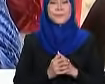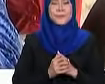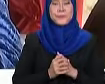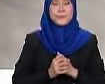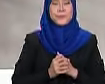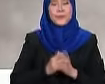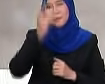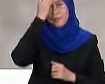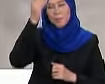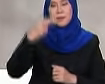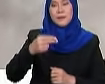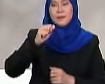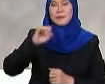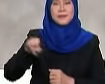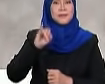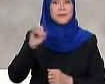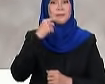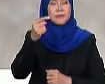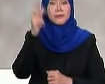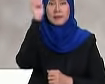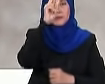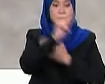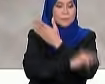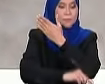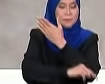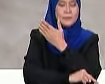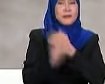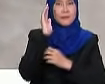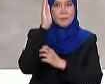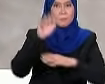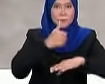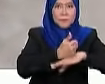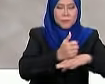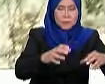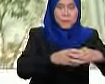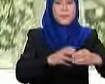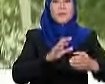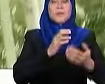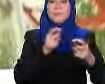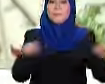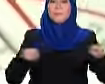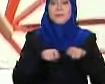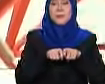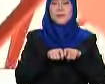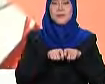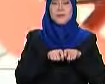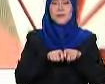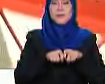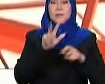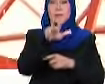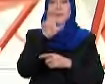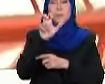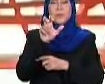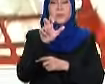perkembangan lain dato' Haji berkata kerajaan Negeri akan memasang Negeri small aperture Terminal atau bisa di